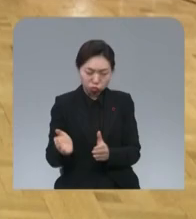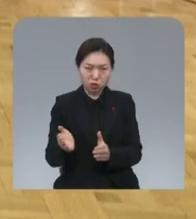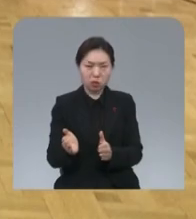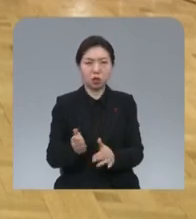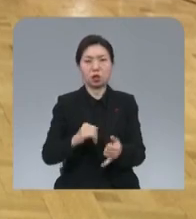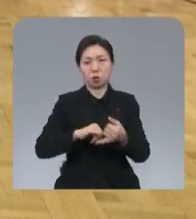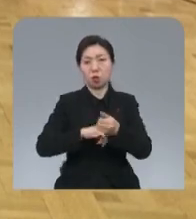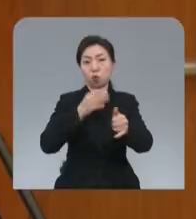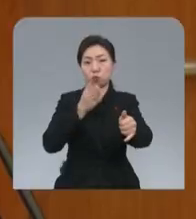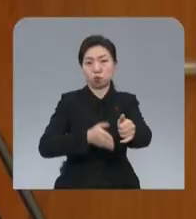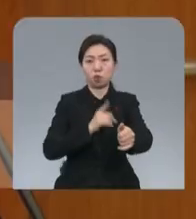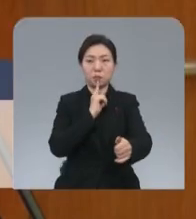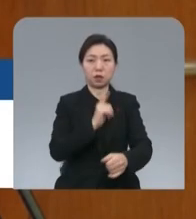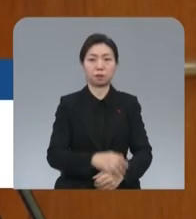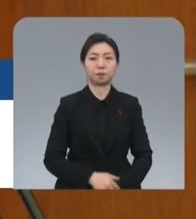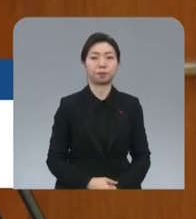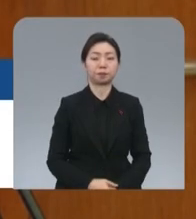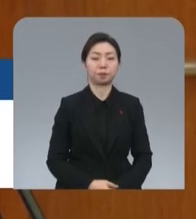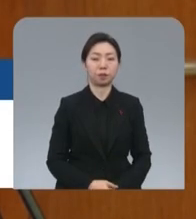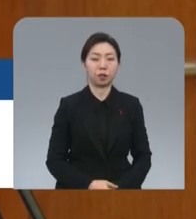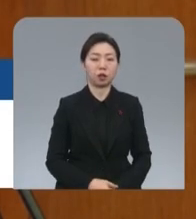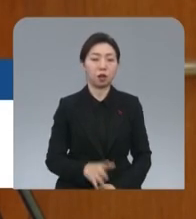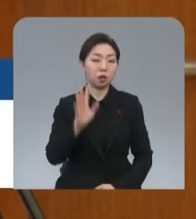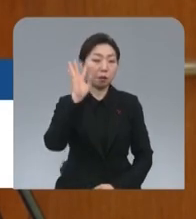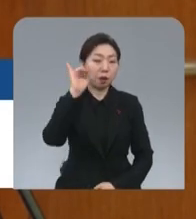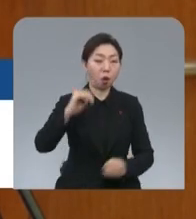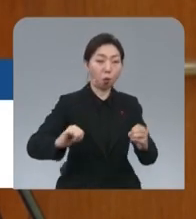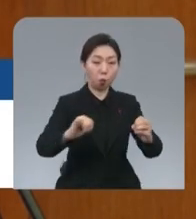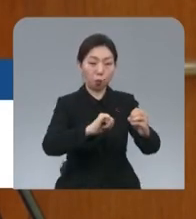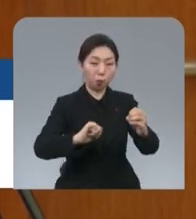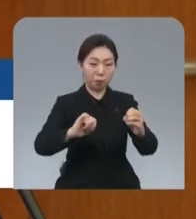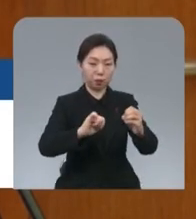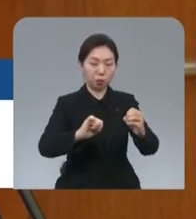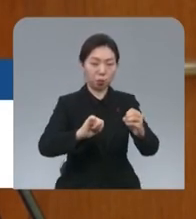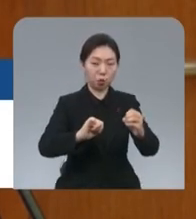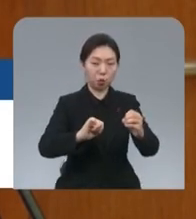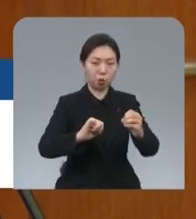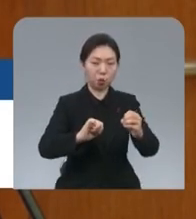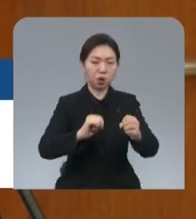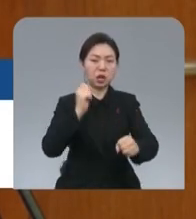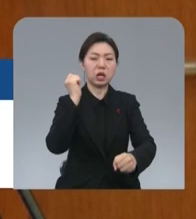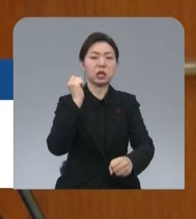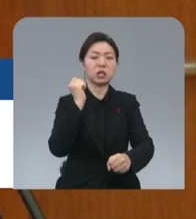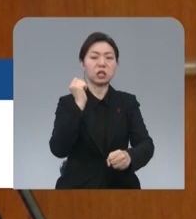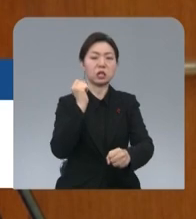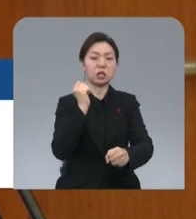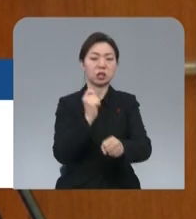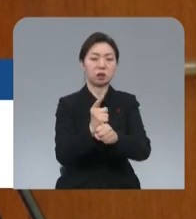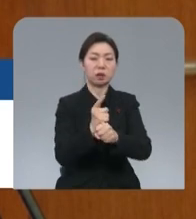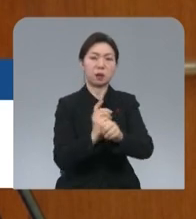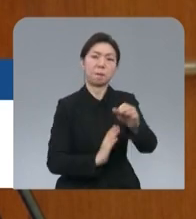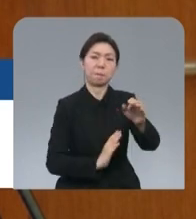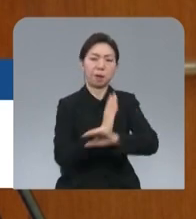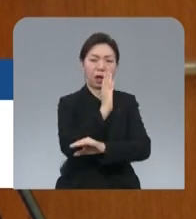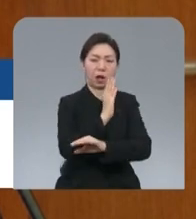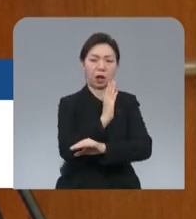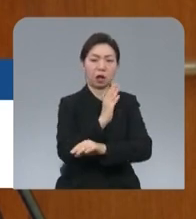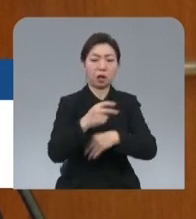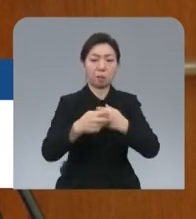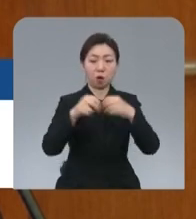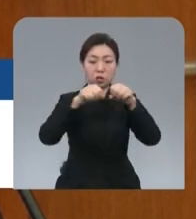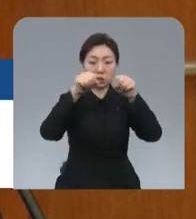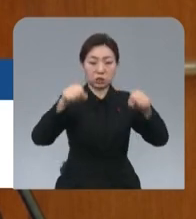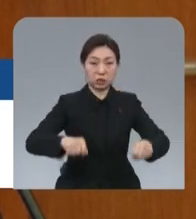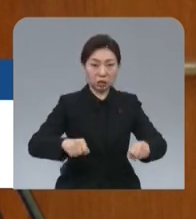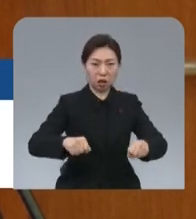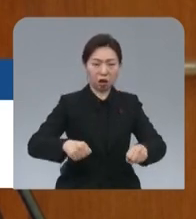촉구했습니다. Within weeks, Omicron will dominate in more countries of the region with a threat